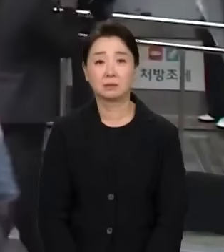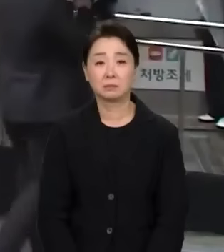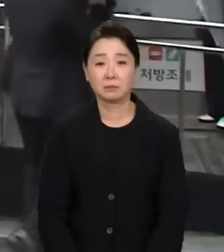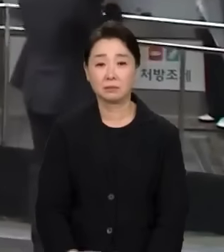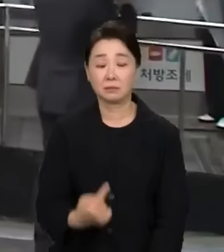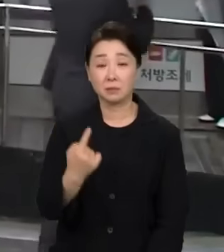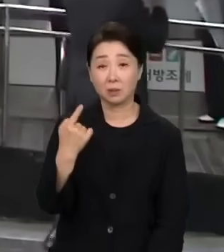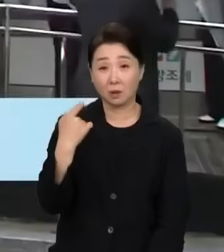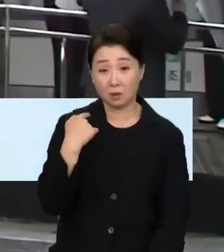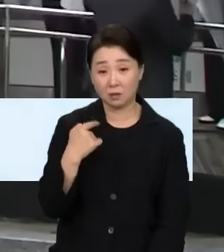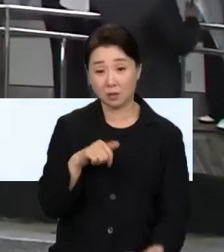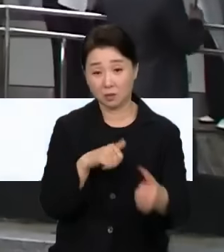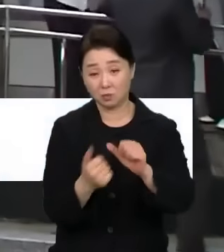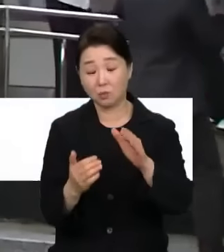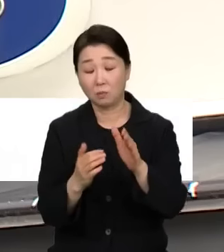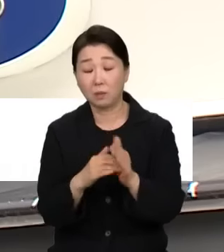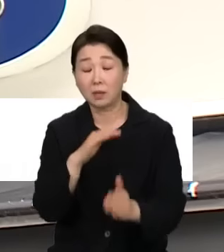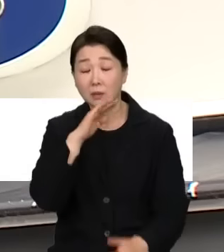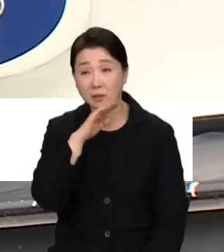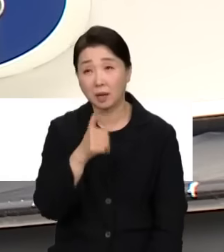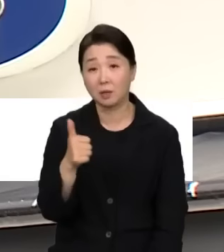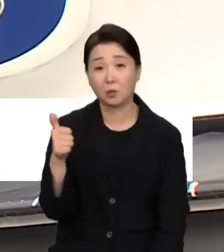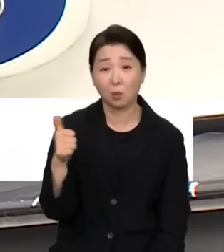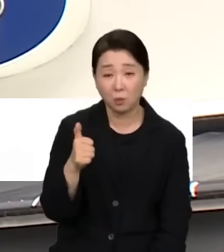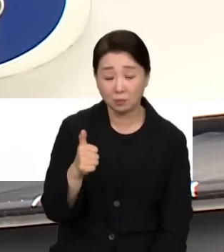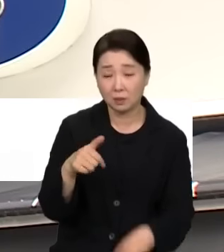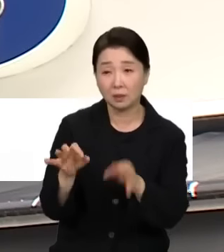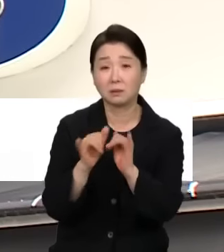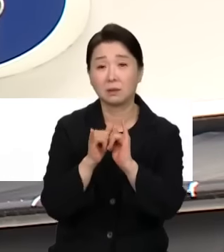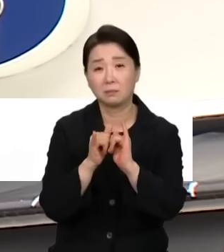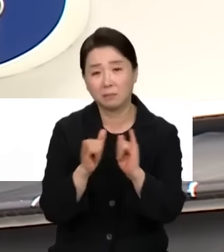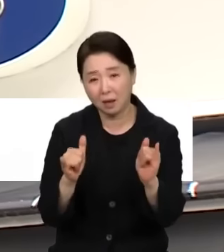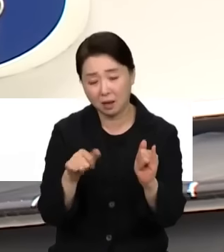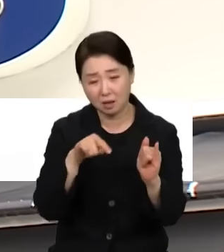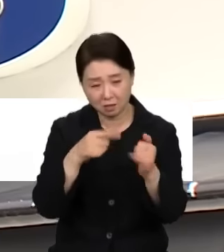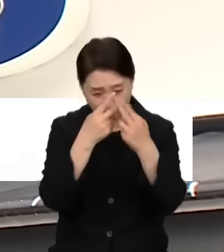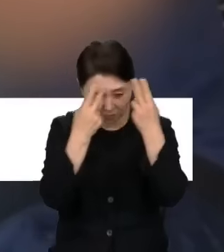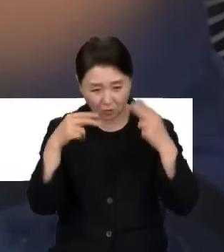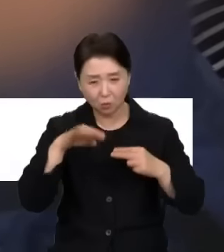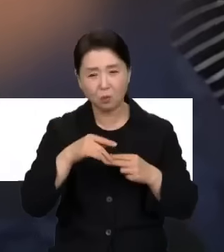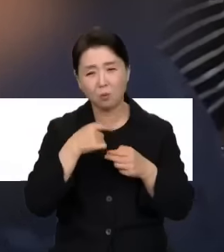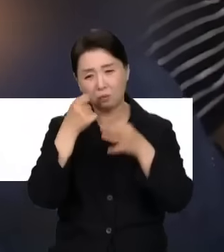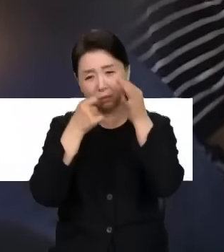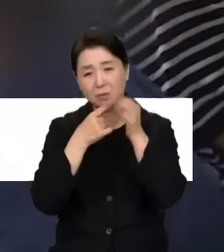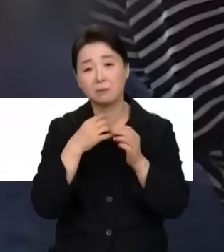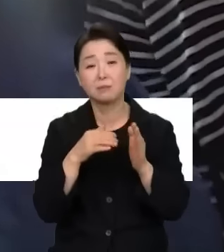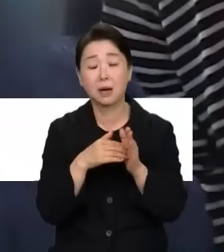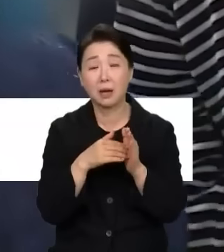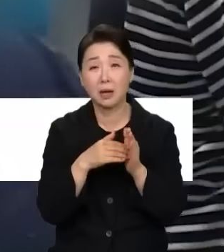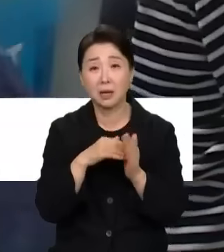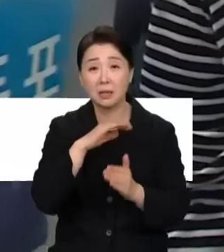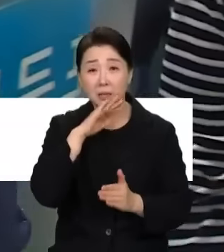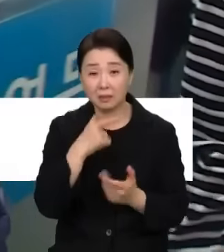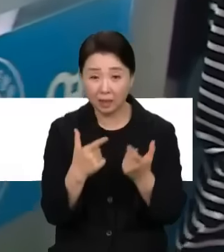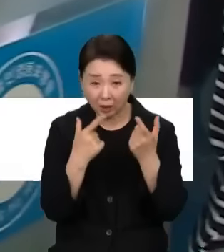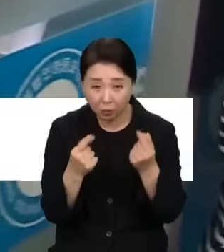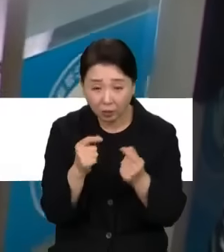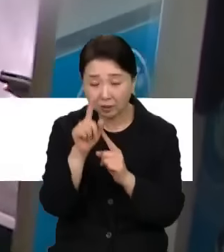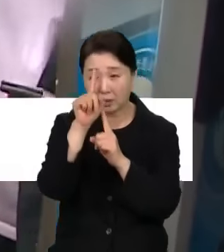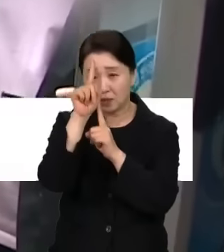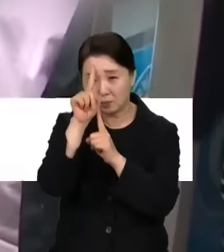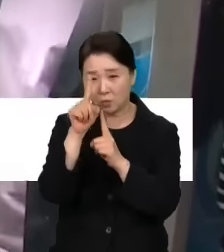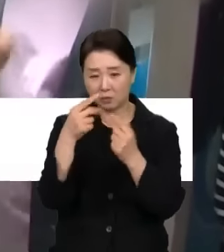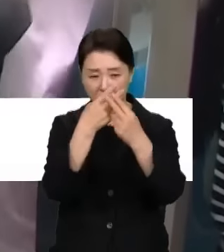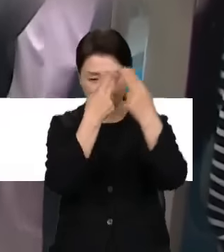어제 변을 당한 50대 은행원 이모 씨의 빈소는 울음만 들렸습니다. 이 씨와 동갑인 은행 동료 이모 씨의